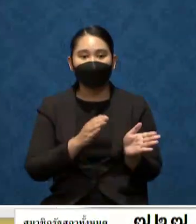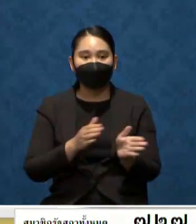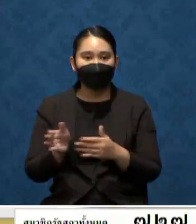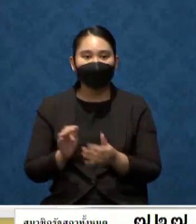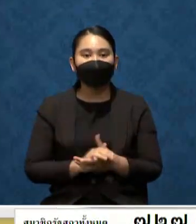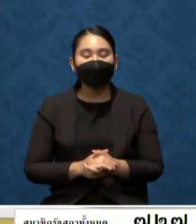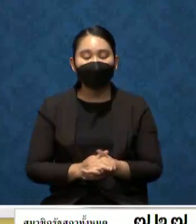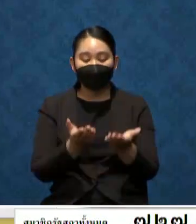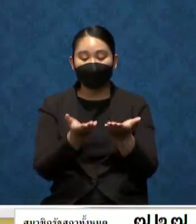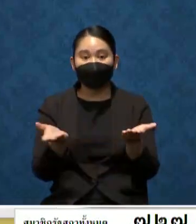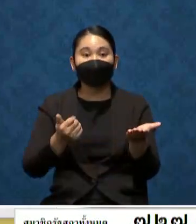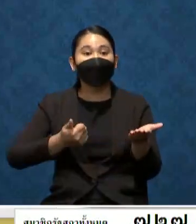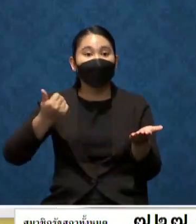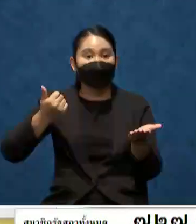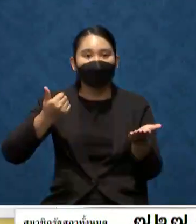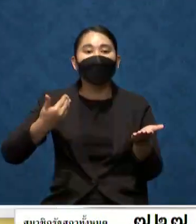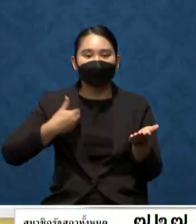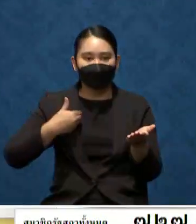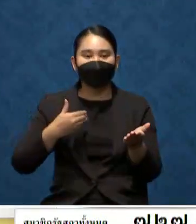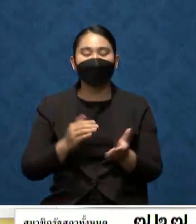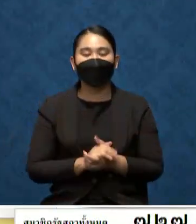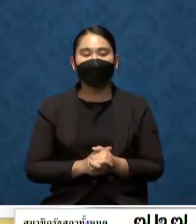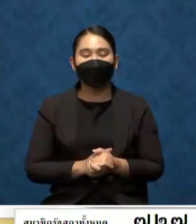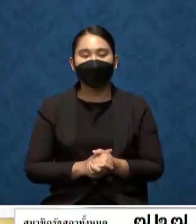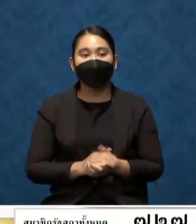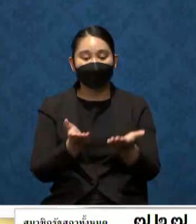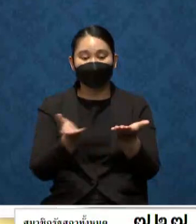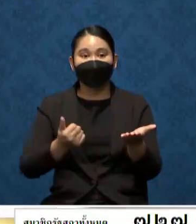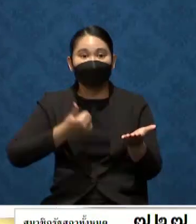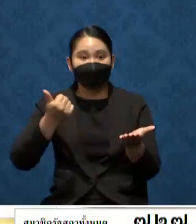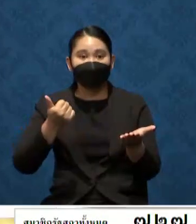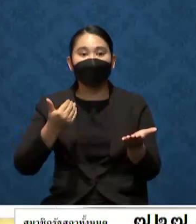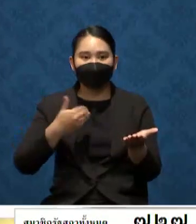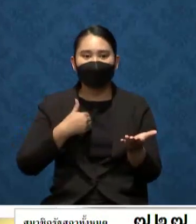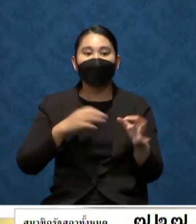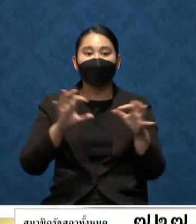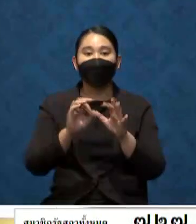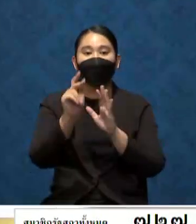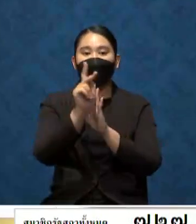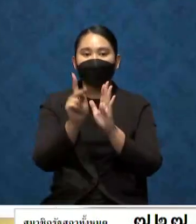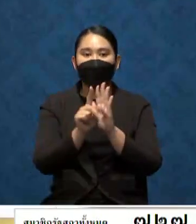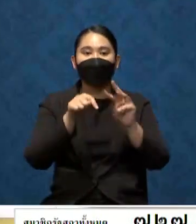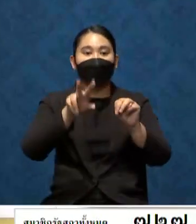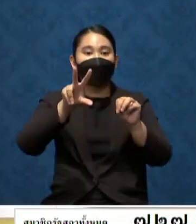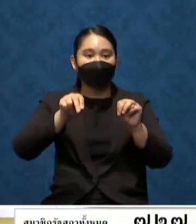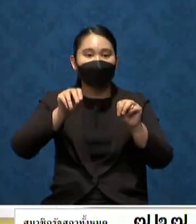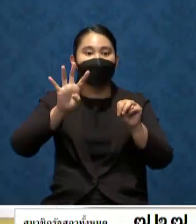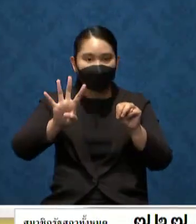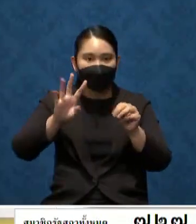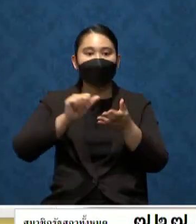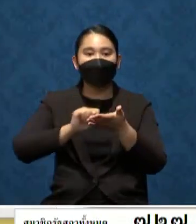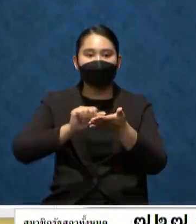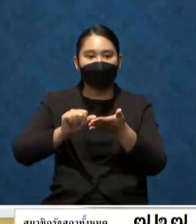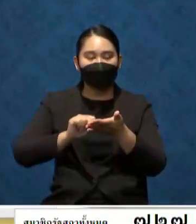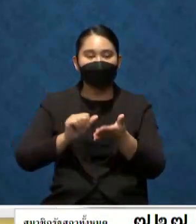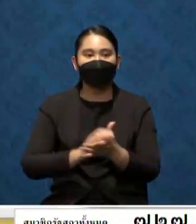ยังมีเรื่องอื่นๆที่ดูจะดีเช่นการแก้ไขมาตรา34ที่ไปตบ